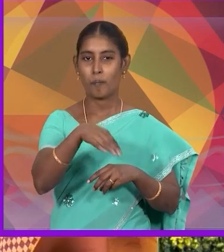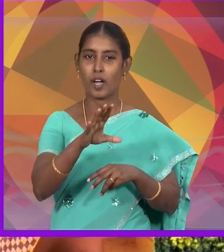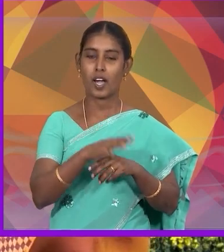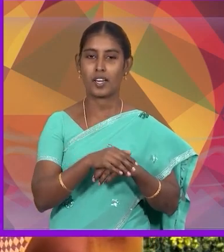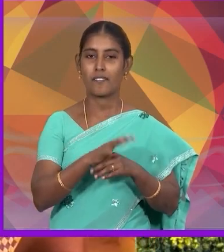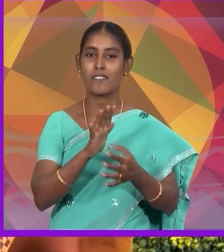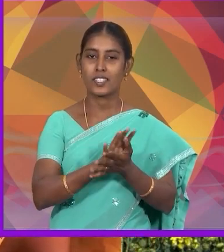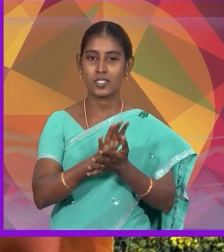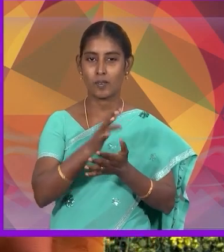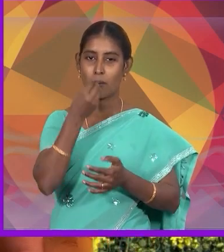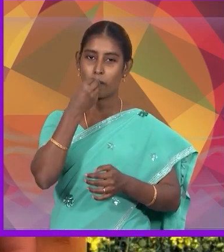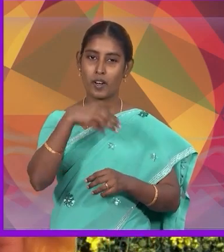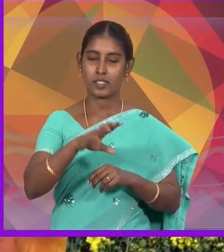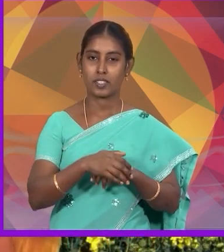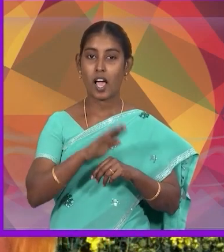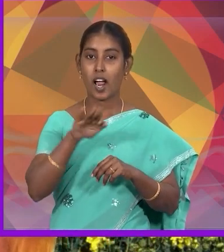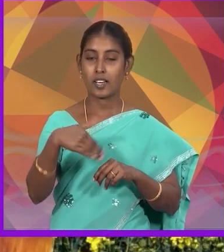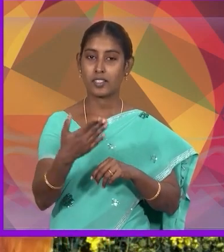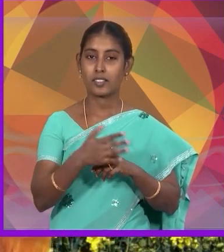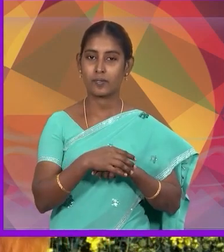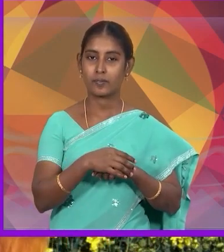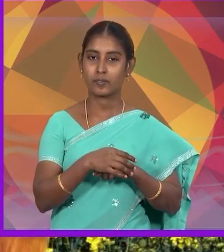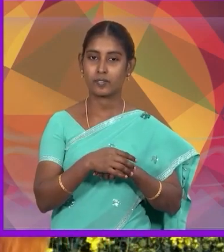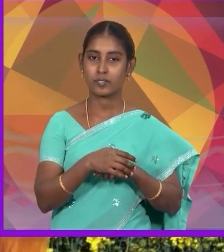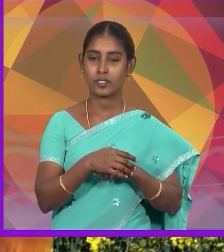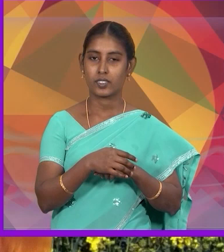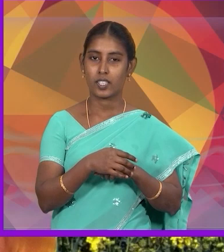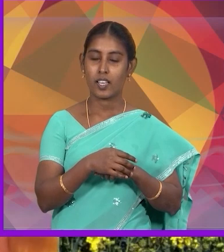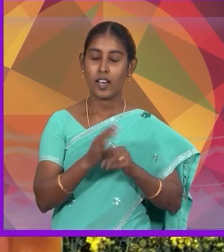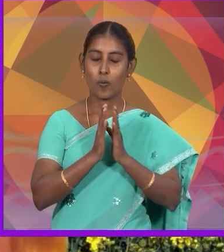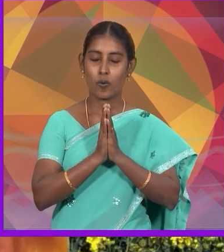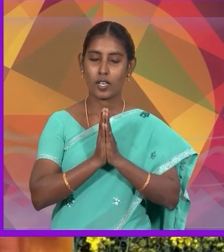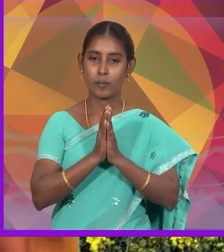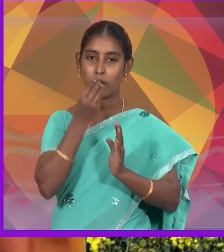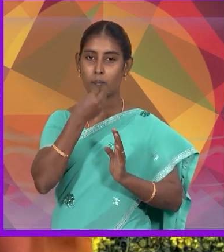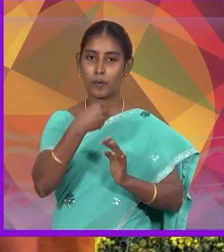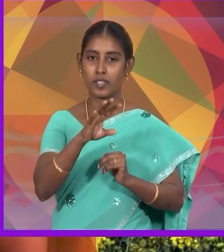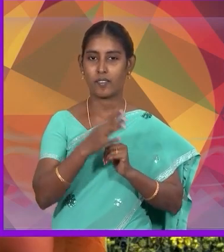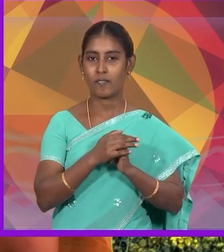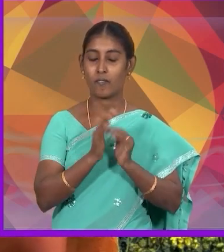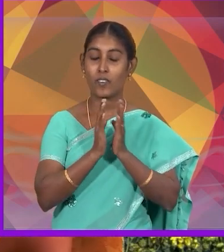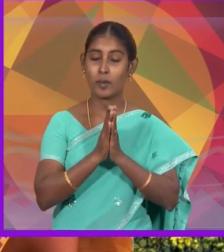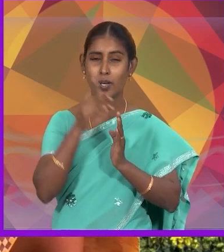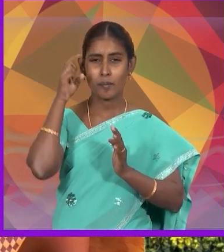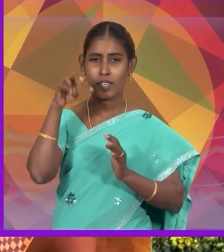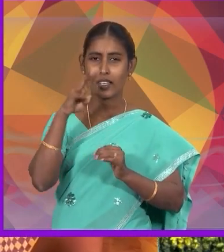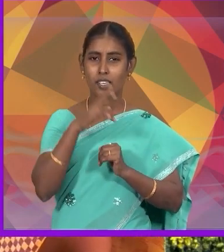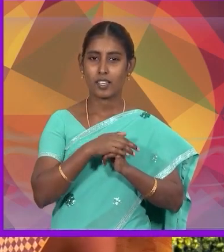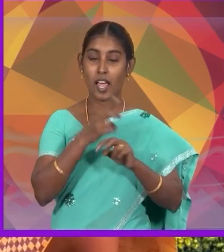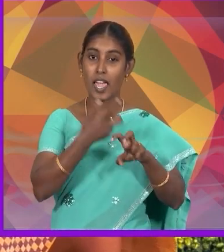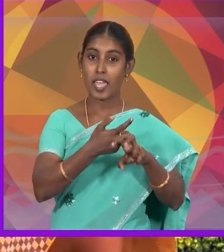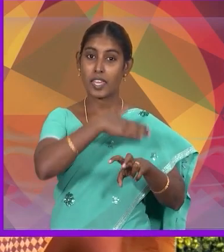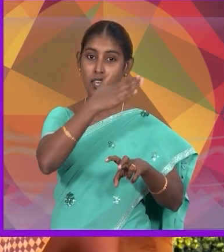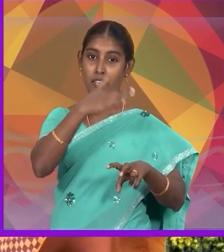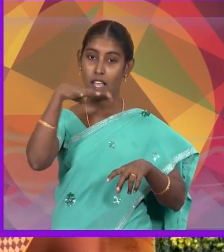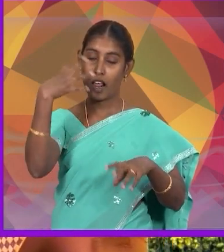பாடல்கள் சடங்கு பாடல்கள். அதுக்கு அடுத்து பாத்தீங்கன்னா வழிபாட்டு பாடல்கள். வழிபாடு என்பது பழங்காலத்துல இயற்கையை தான்